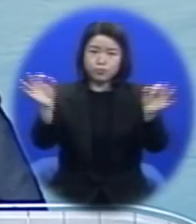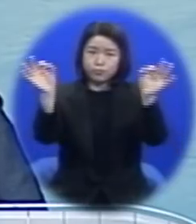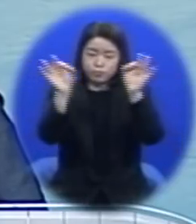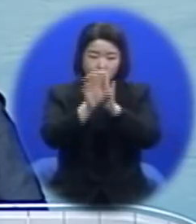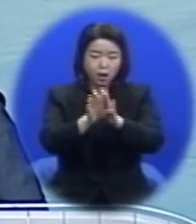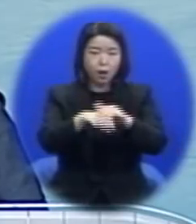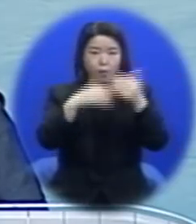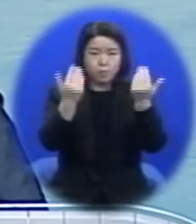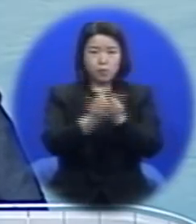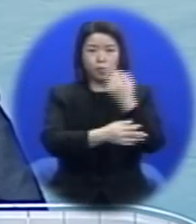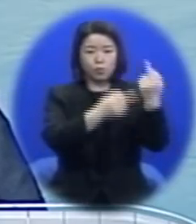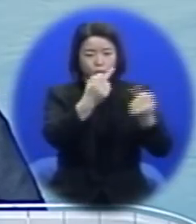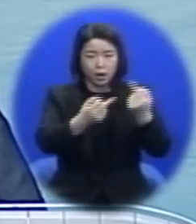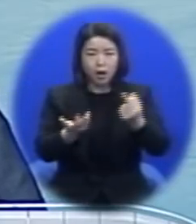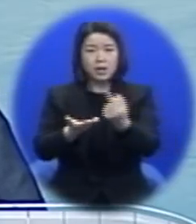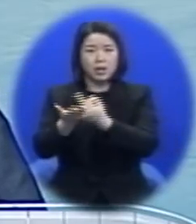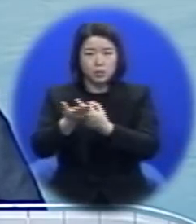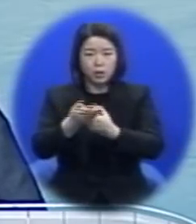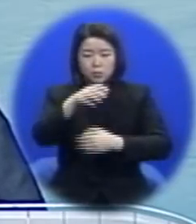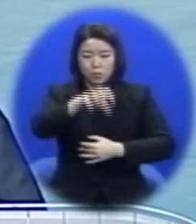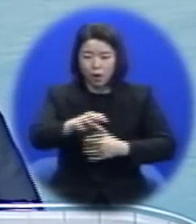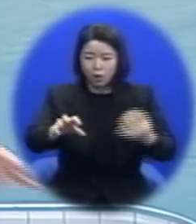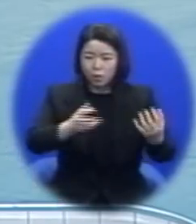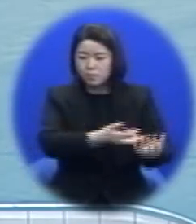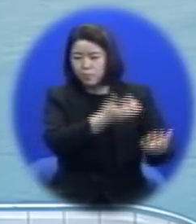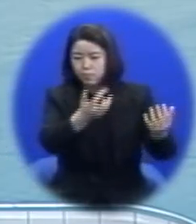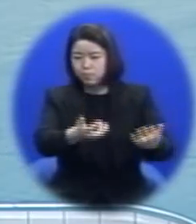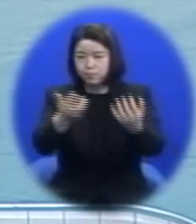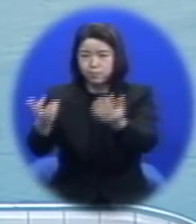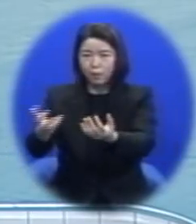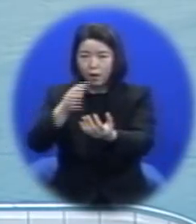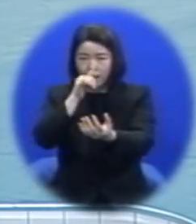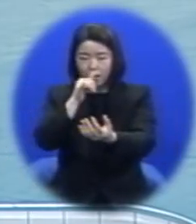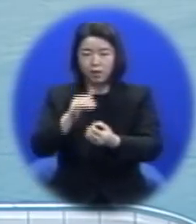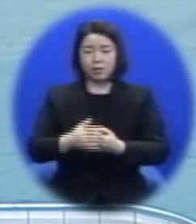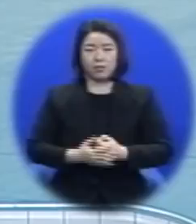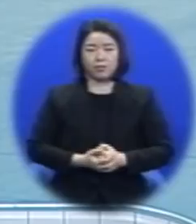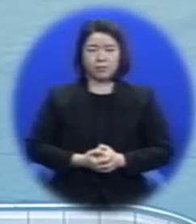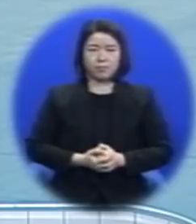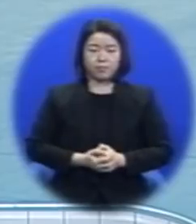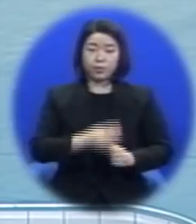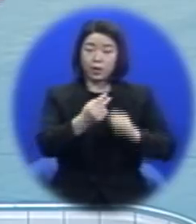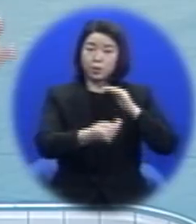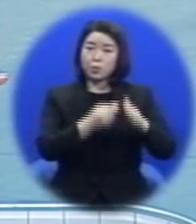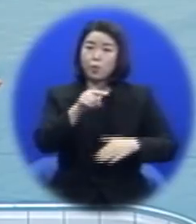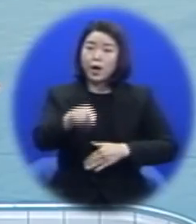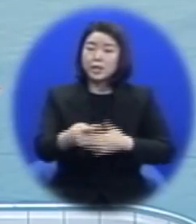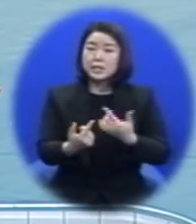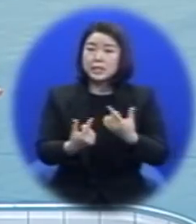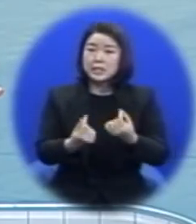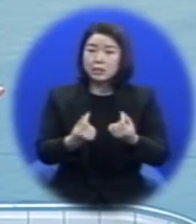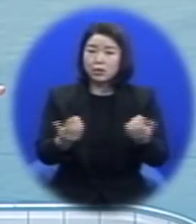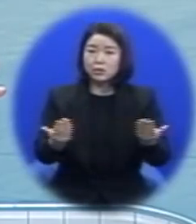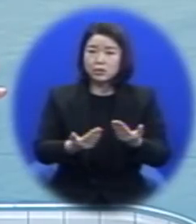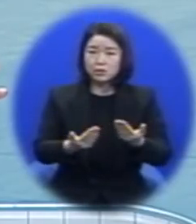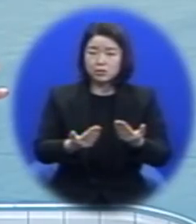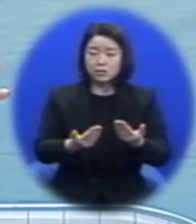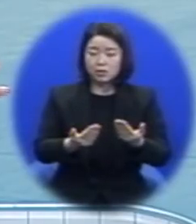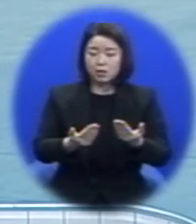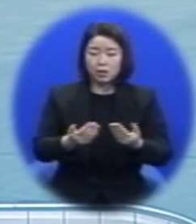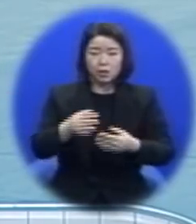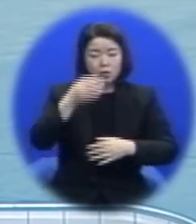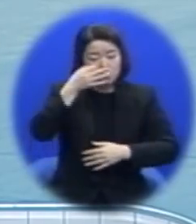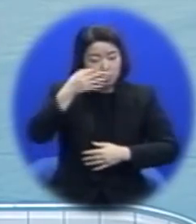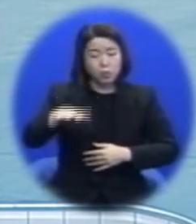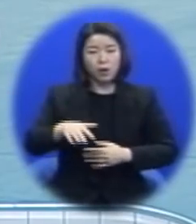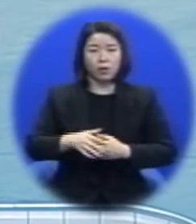섬은 제자리에서 옮겨졌습니다. 요한이 이와 같은 일을 생전 본 적도 없습니다.